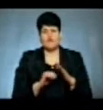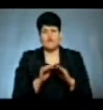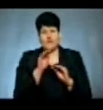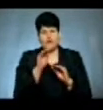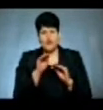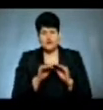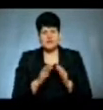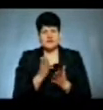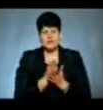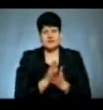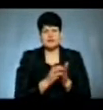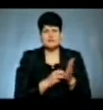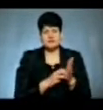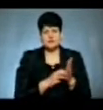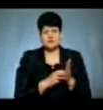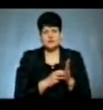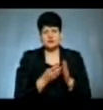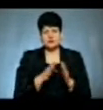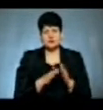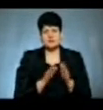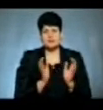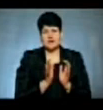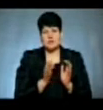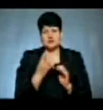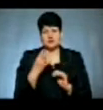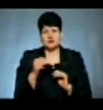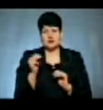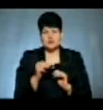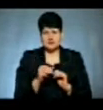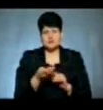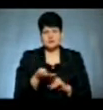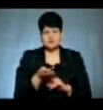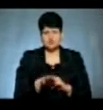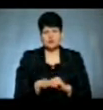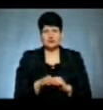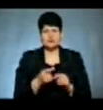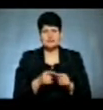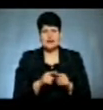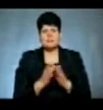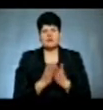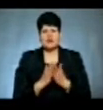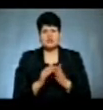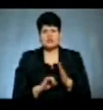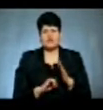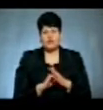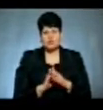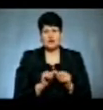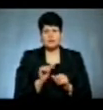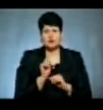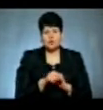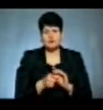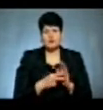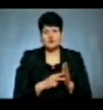800 одиниць зберігання, плюс 40 тисяч одиниць бюджетного фонду. Крім того, планується